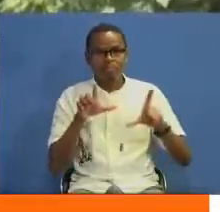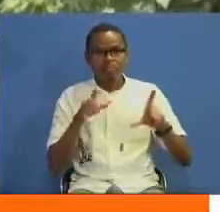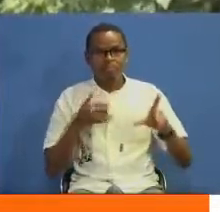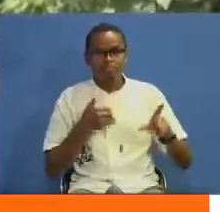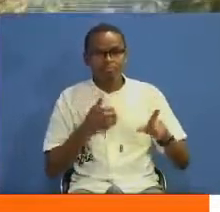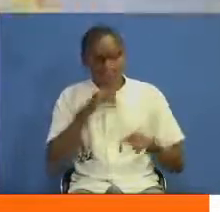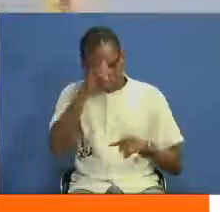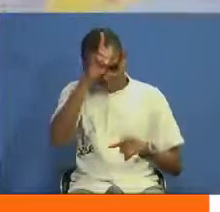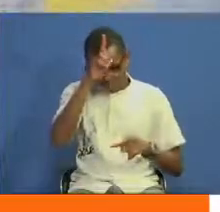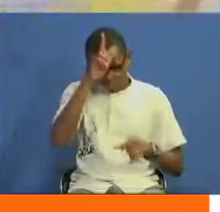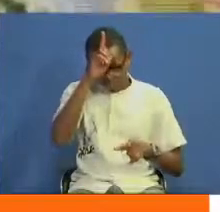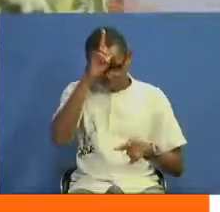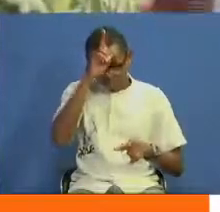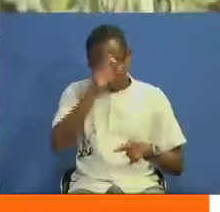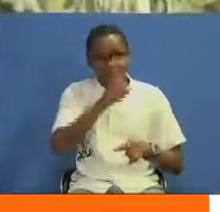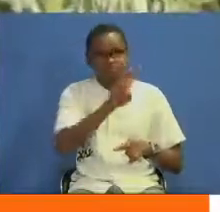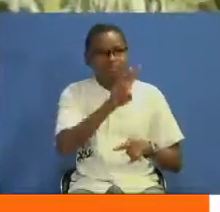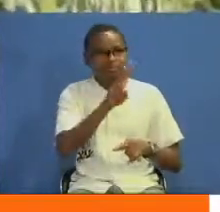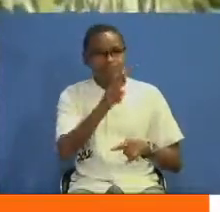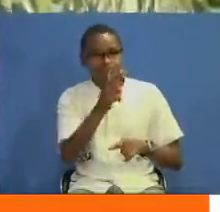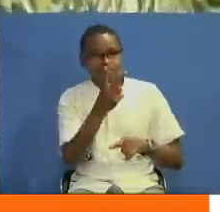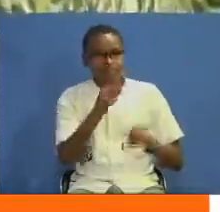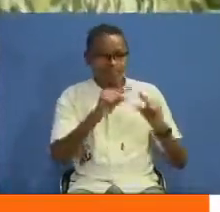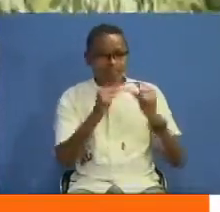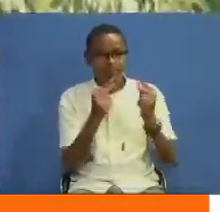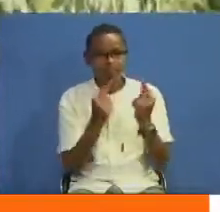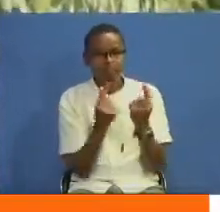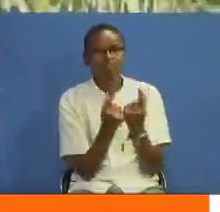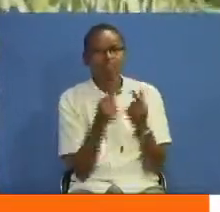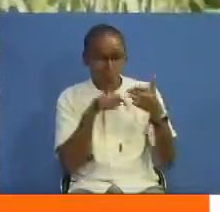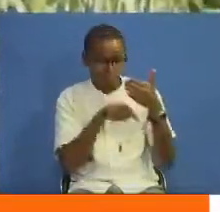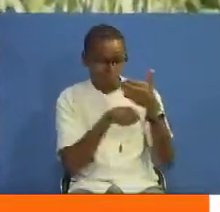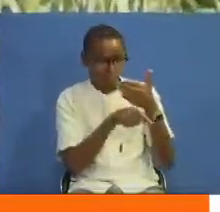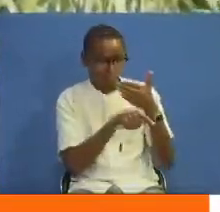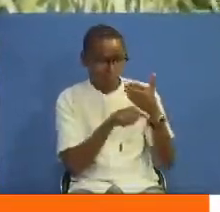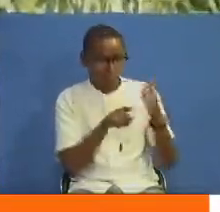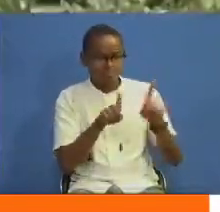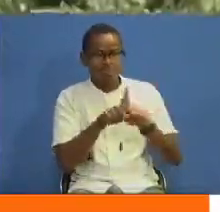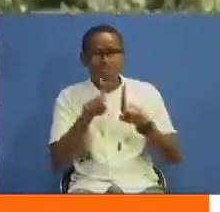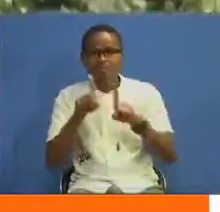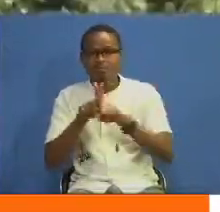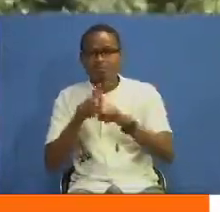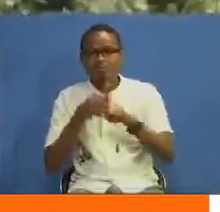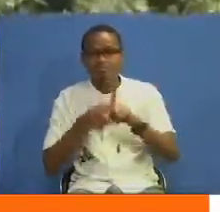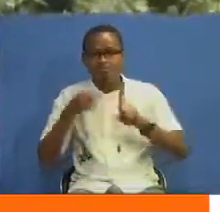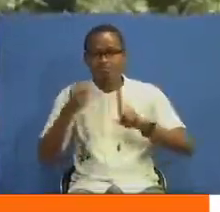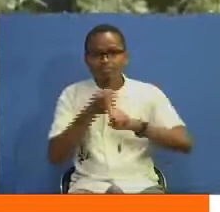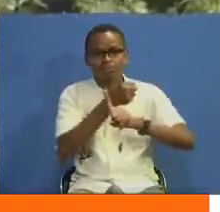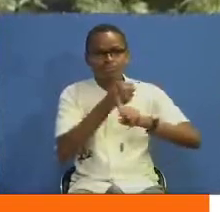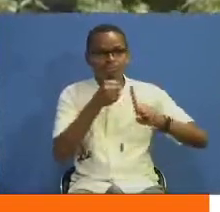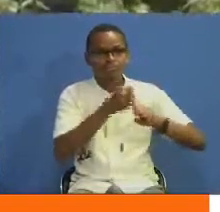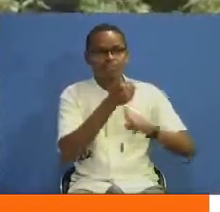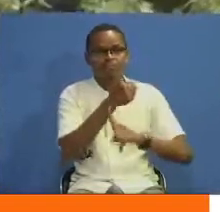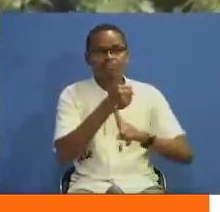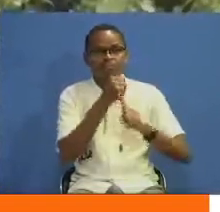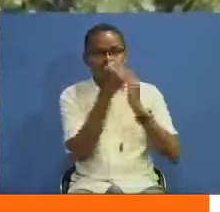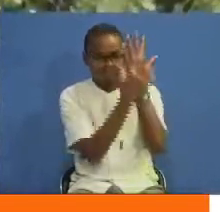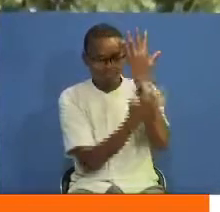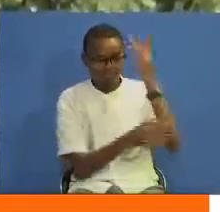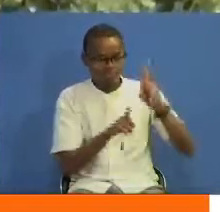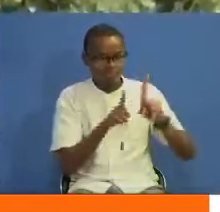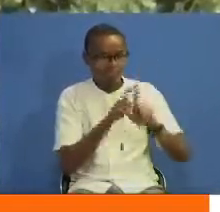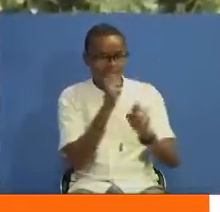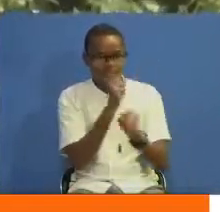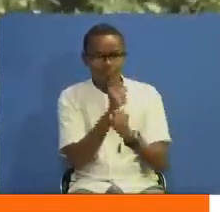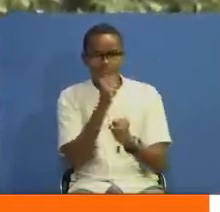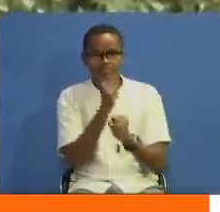vijijini takriban 2000 katika kundi la Divo ndani ya Walo, chama kinachopambana dhidi ya umaskini. Ni shughuli